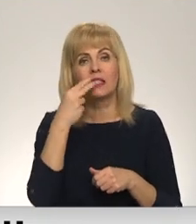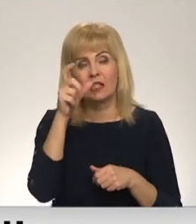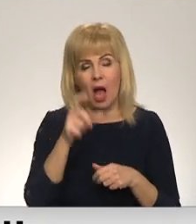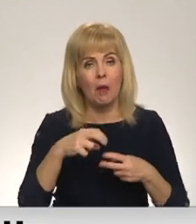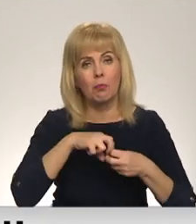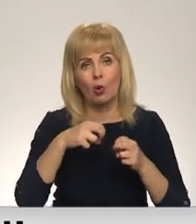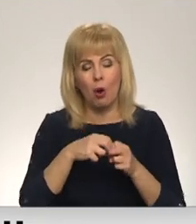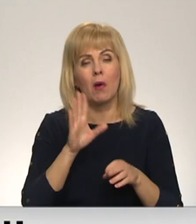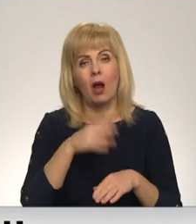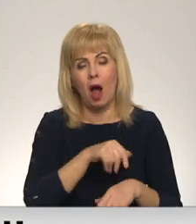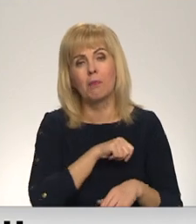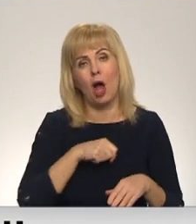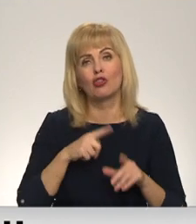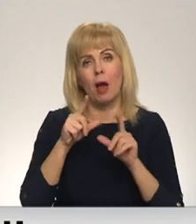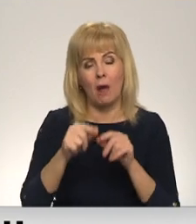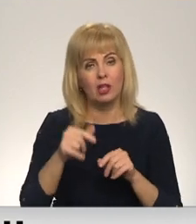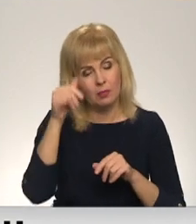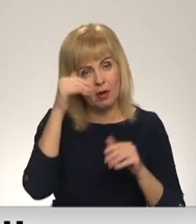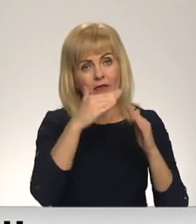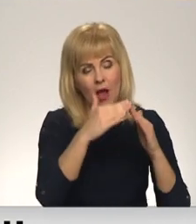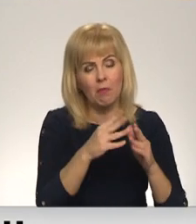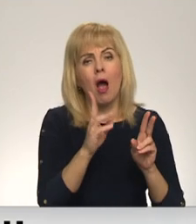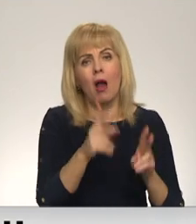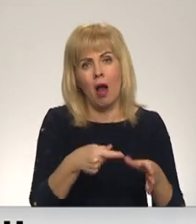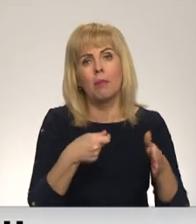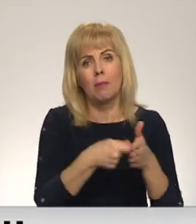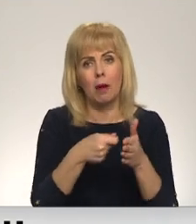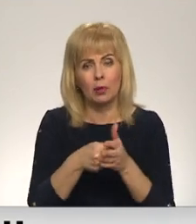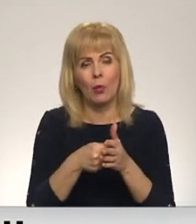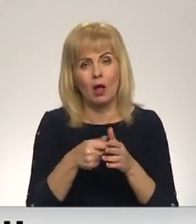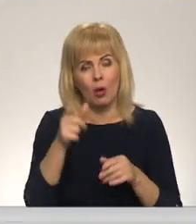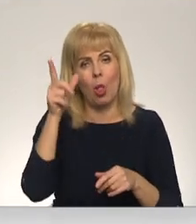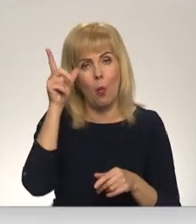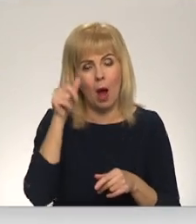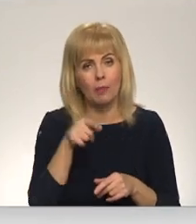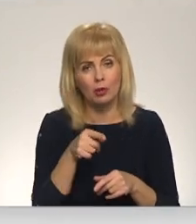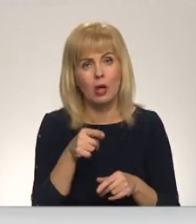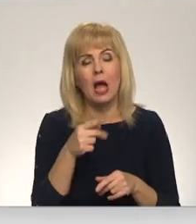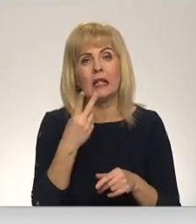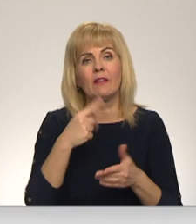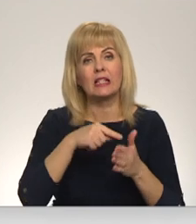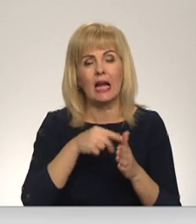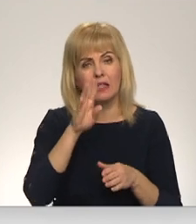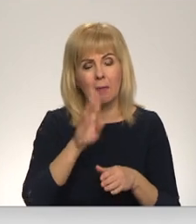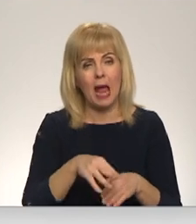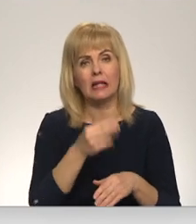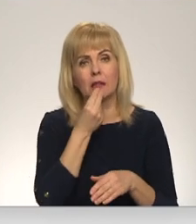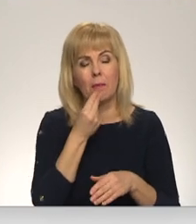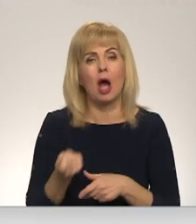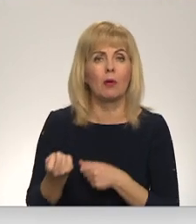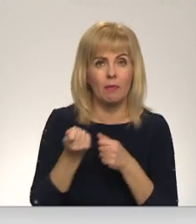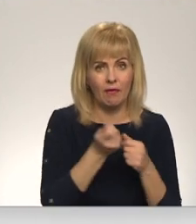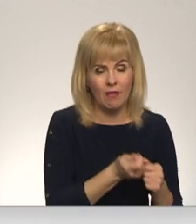kā pašiem nokļūt līdz fermai, bet arī kā pabarot lopus. Barību ved. Divreiz mēnesī, kas nāk